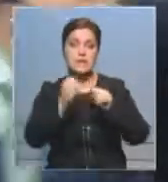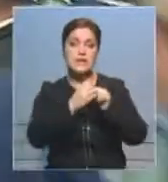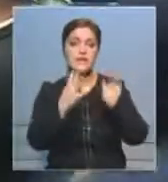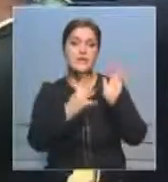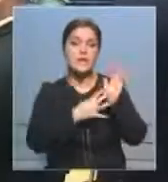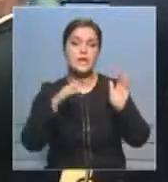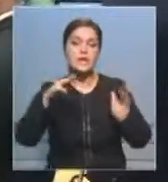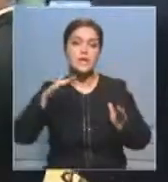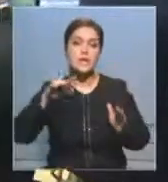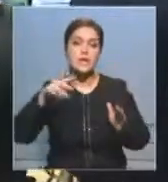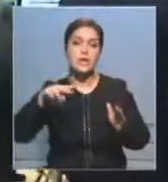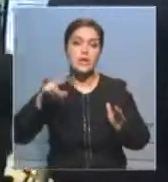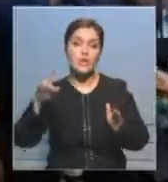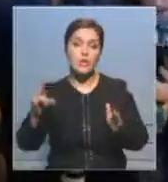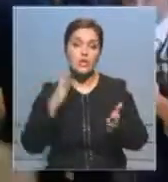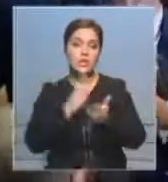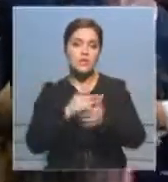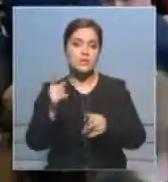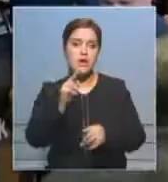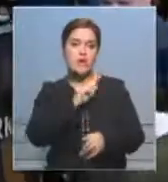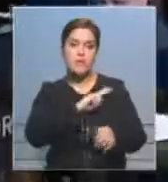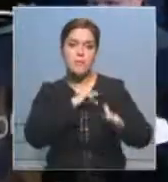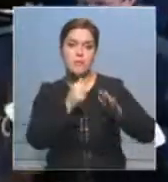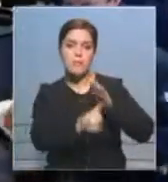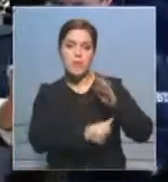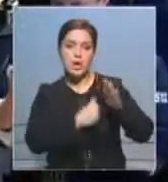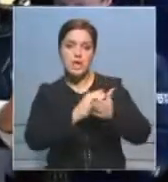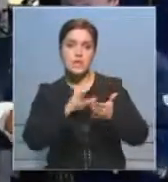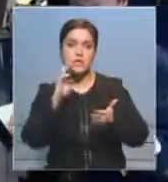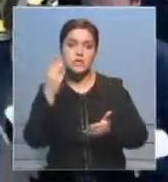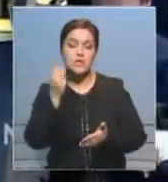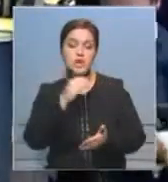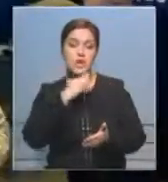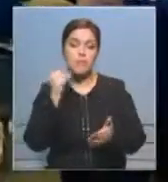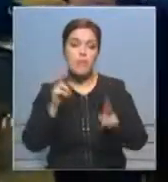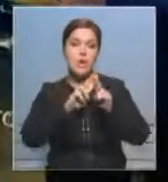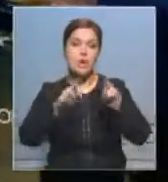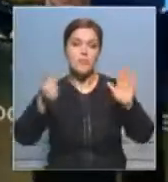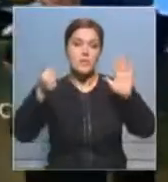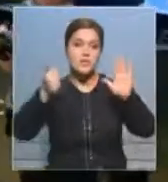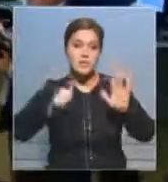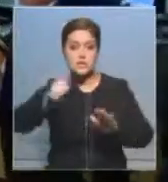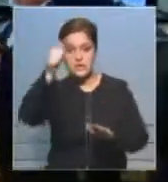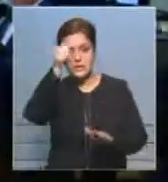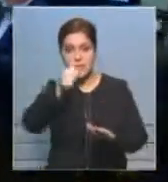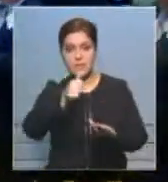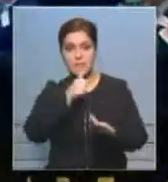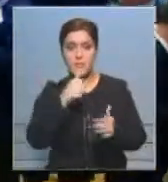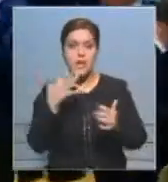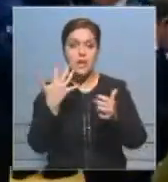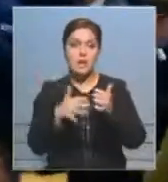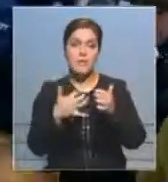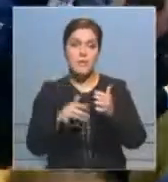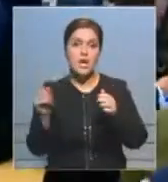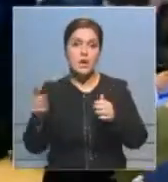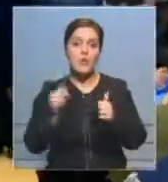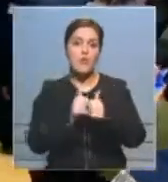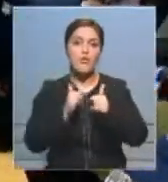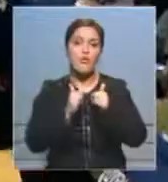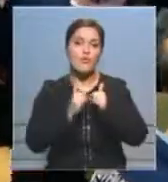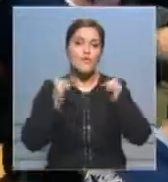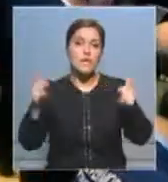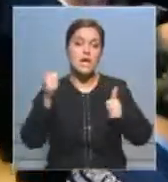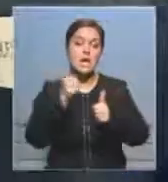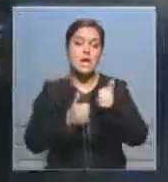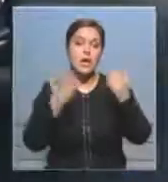триллионов тем временем и безработица в этой стране достигло шестимесячного максимума и увеличивается с каждым днем падает